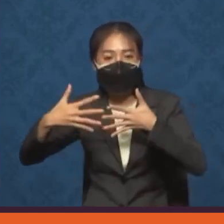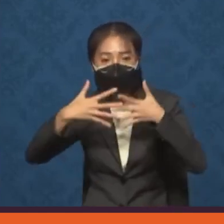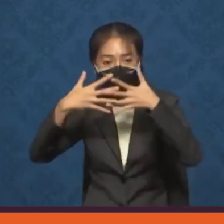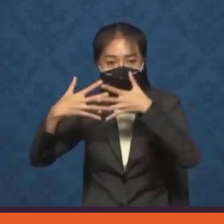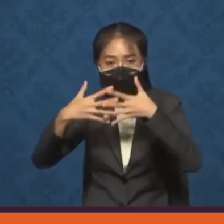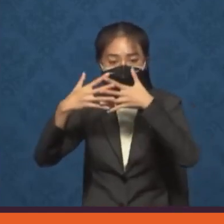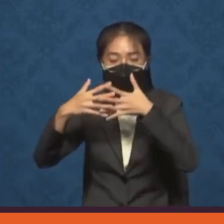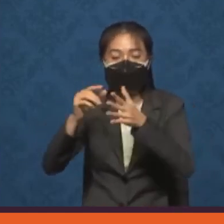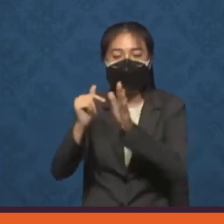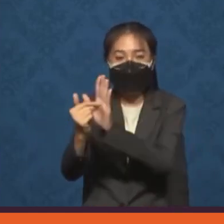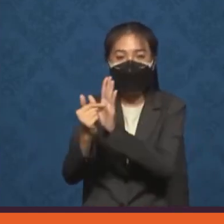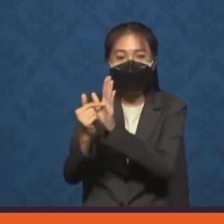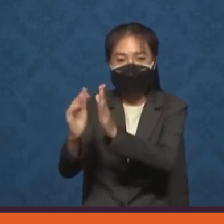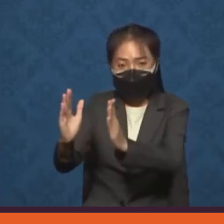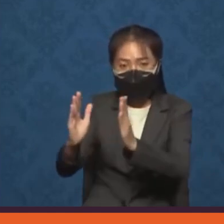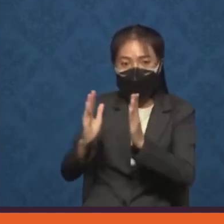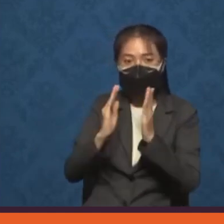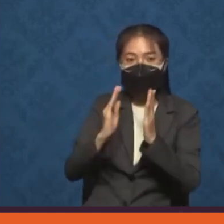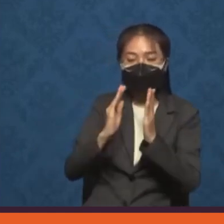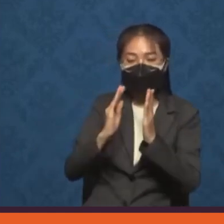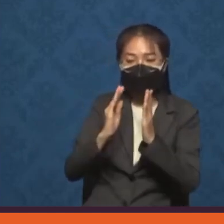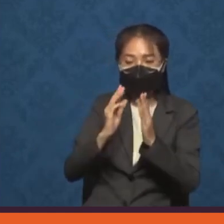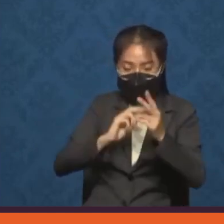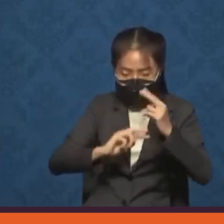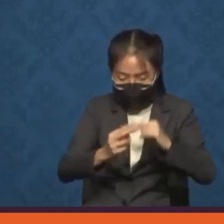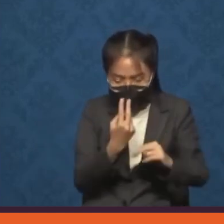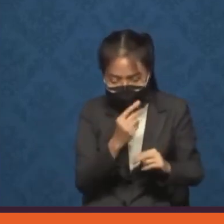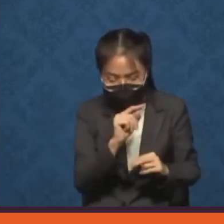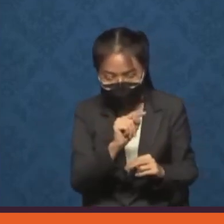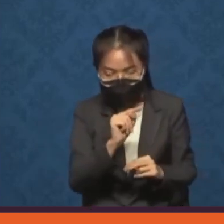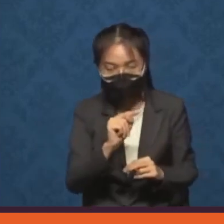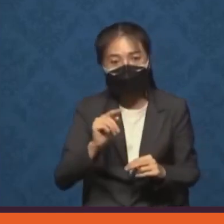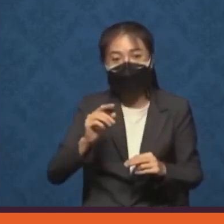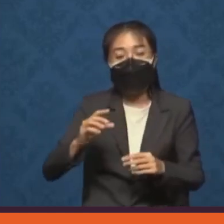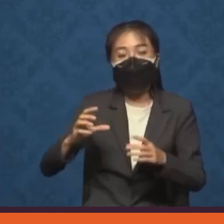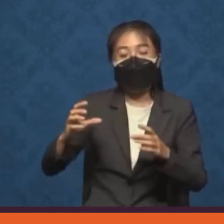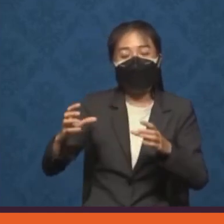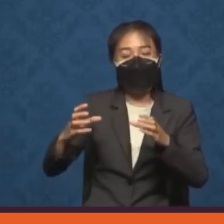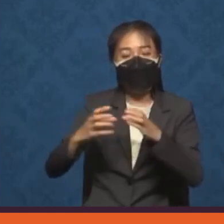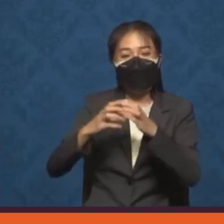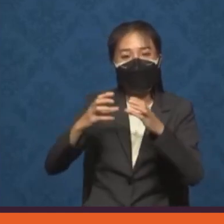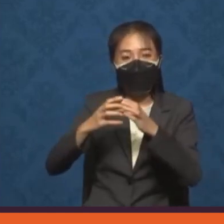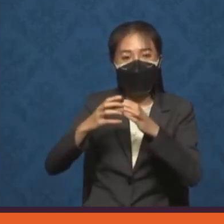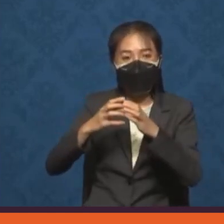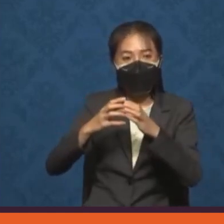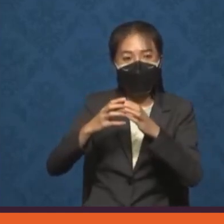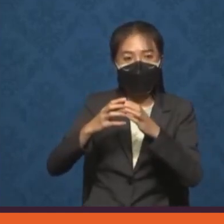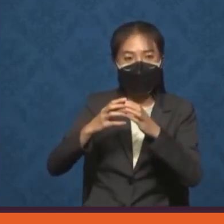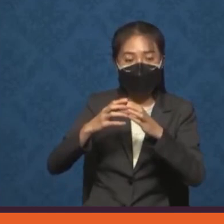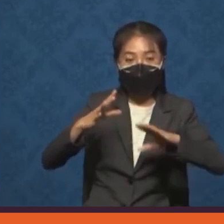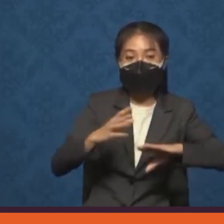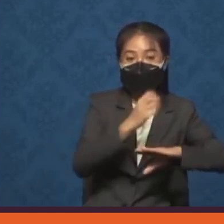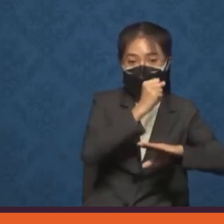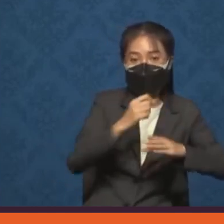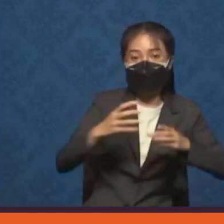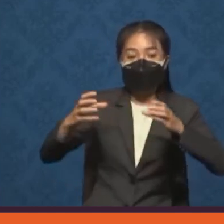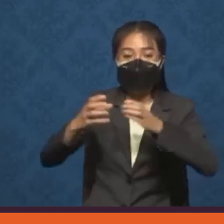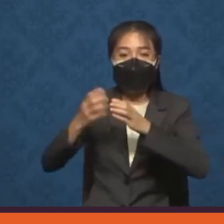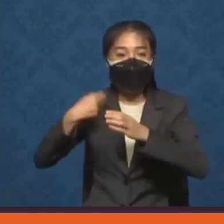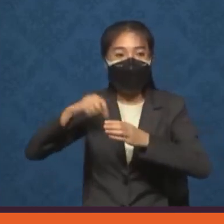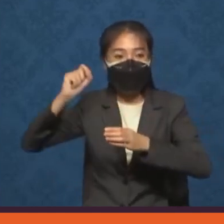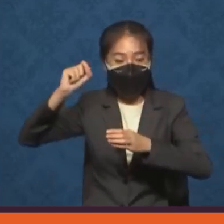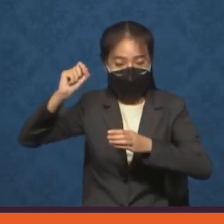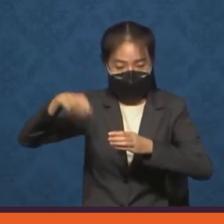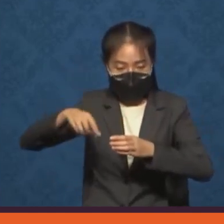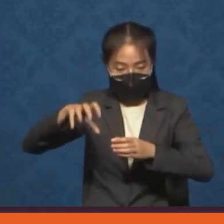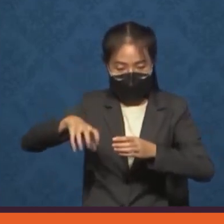ารณา impeachment เนี่ยมันคือเอาองค์กรทางการเมืองหรือองค์กรตุลาการบางส่วนเข้ามาผสมกับองค์กรทางการเมืองแล้วมาถอดถอนคนออกจ